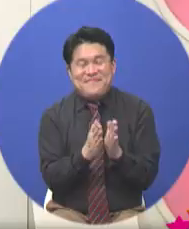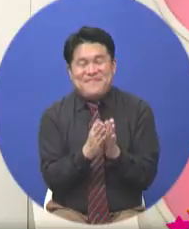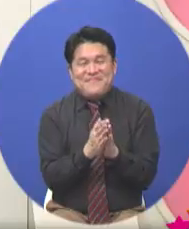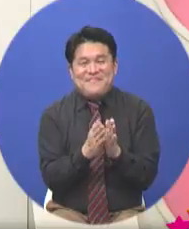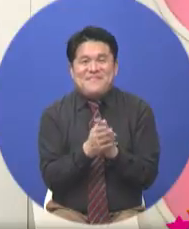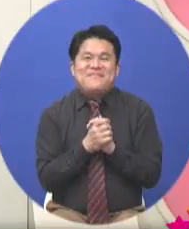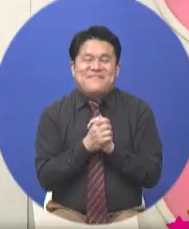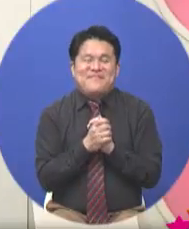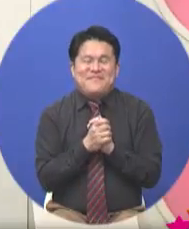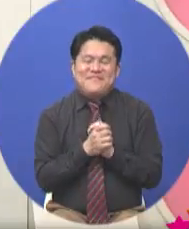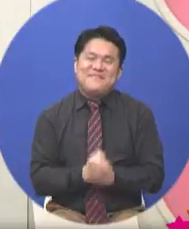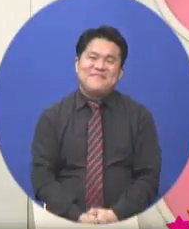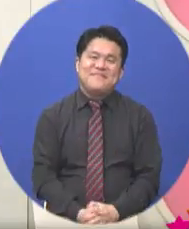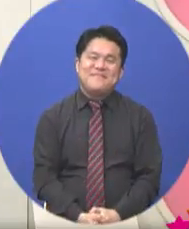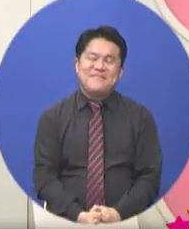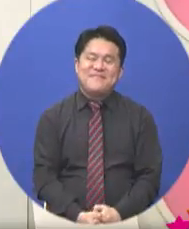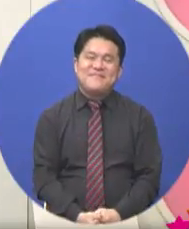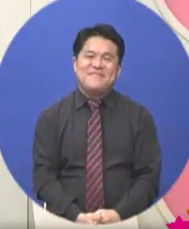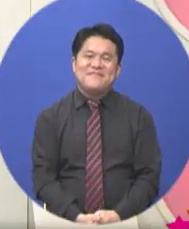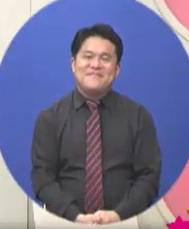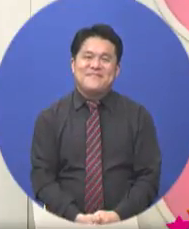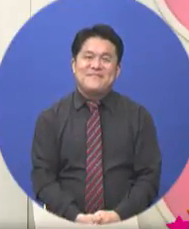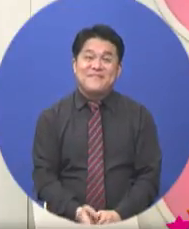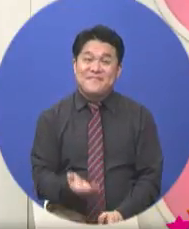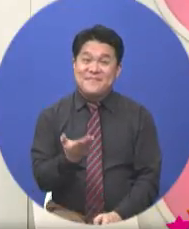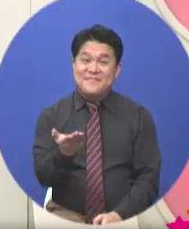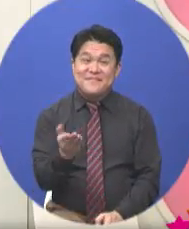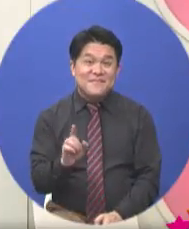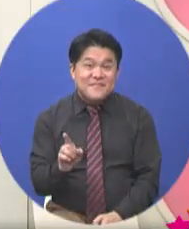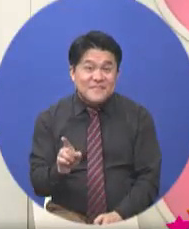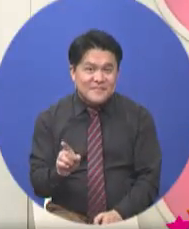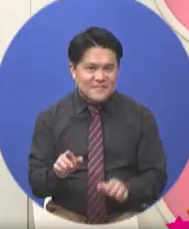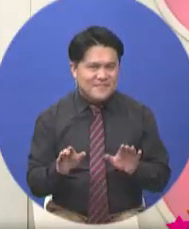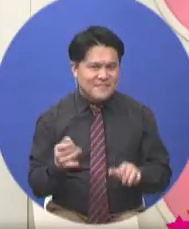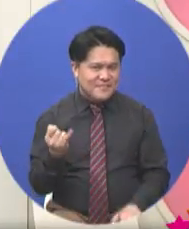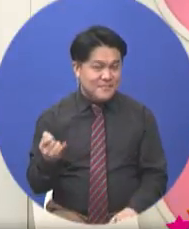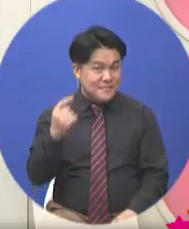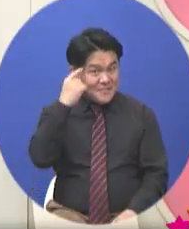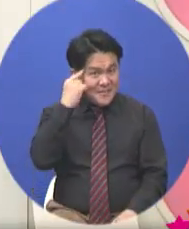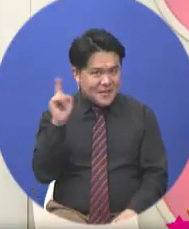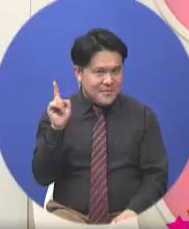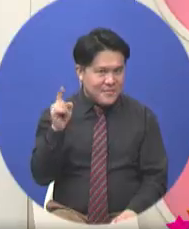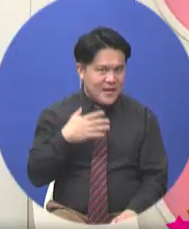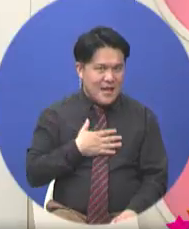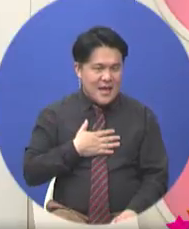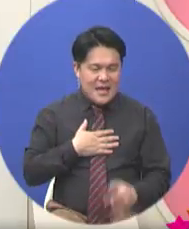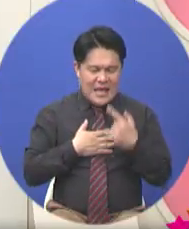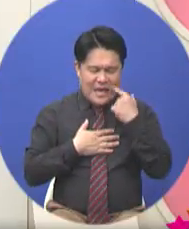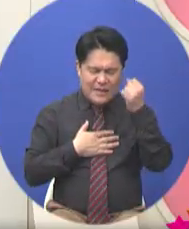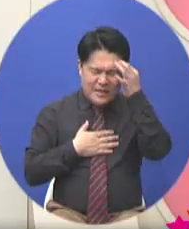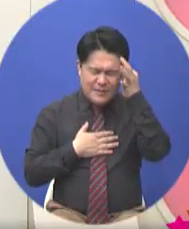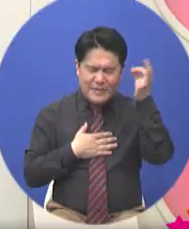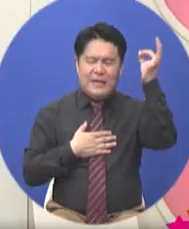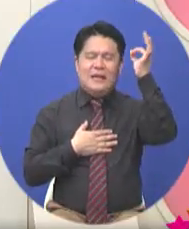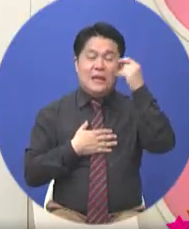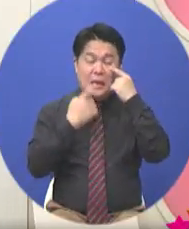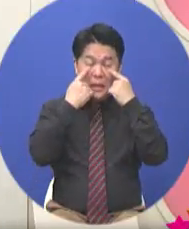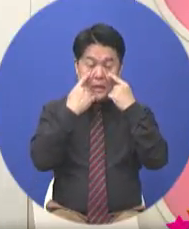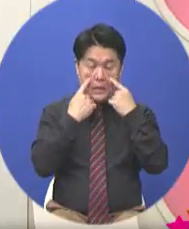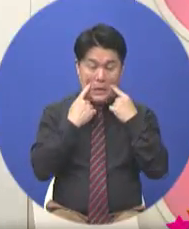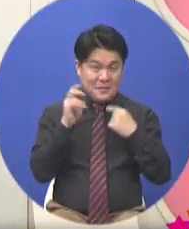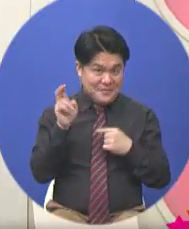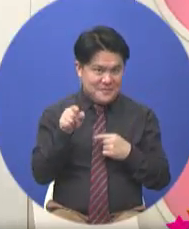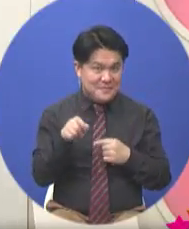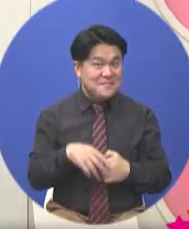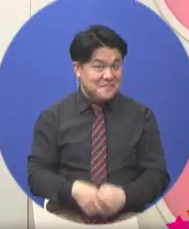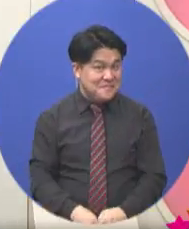또 동생분이 또 결혼하시고 김윤미 씨 네. 벌써 동생 생각하면서 아버지 생각에 눈물이 찔끔찔끔 나올